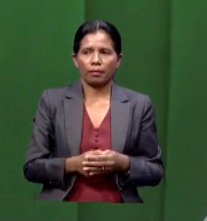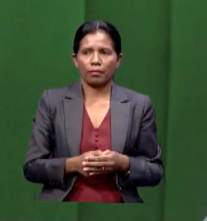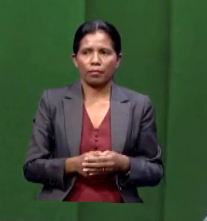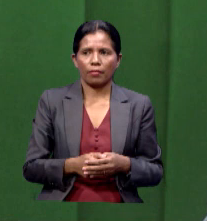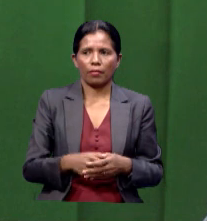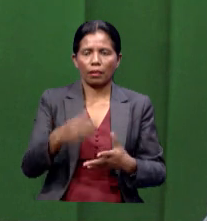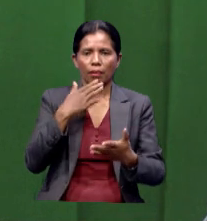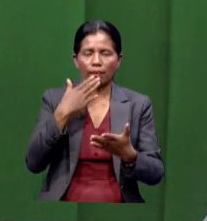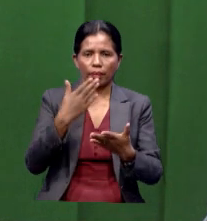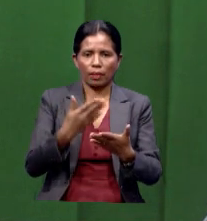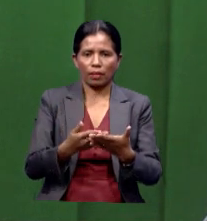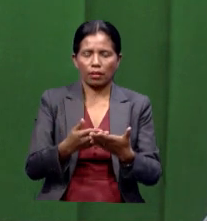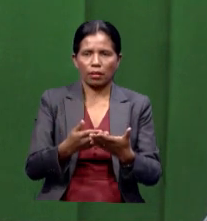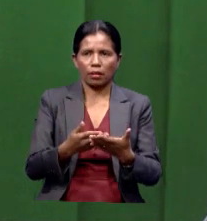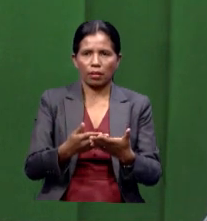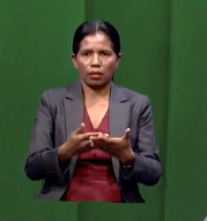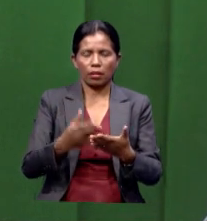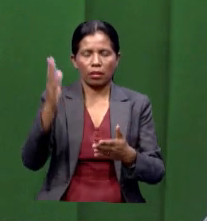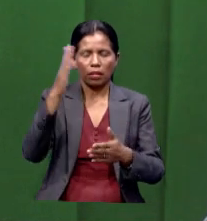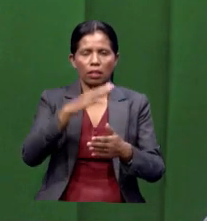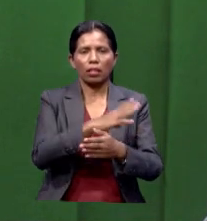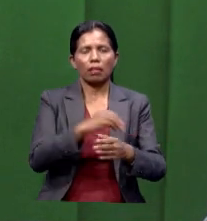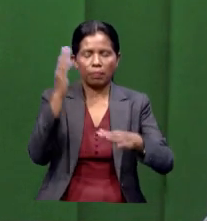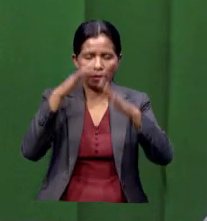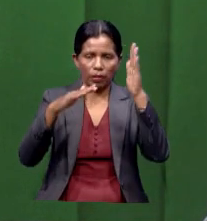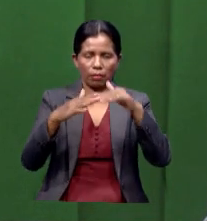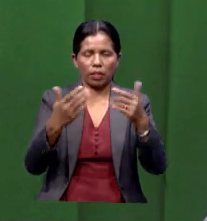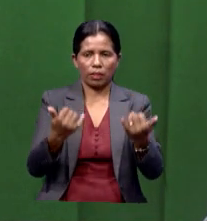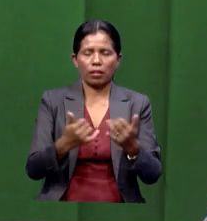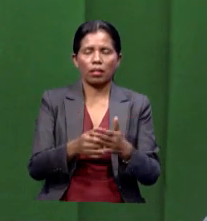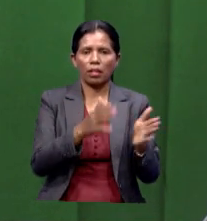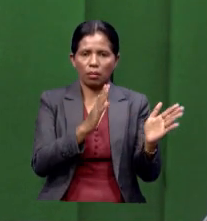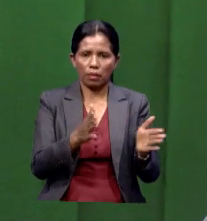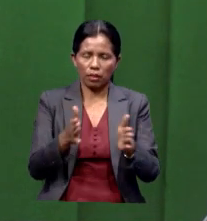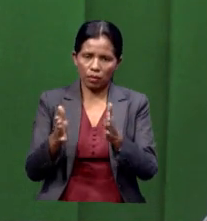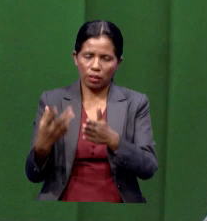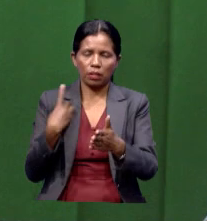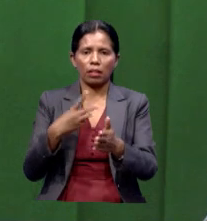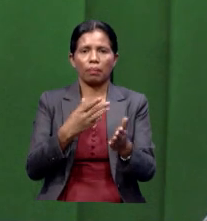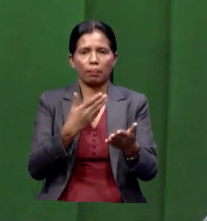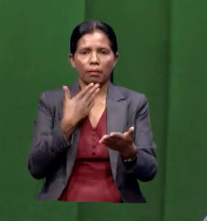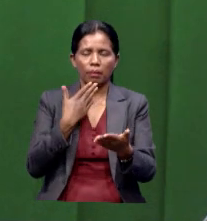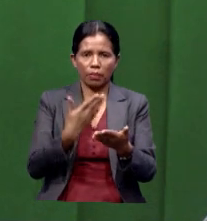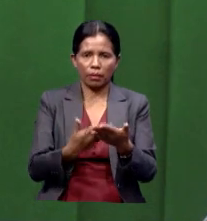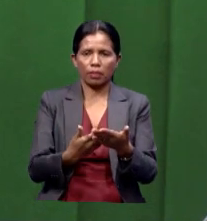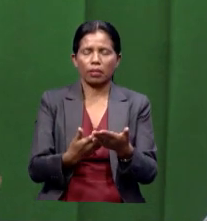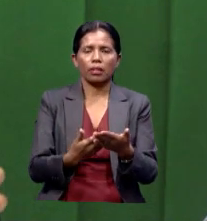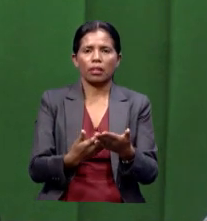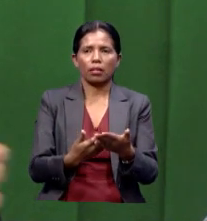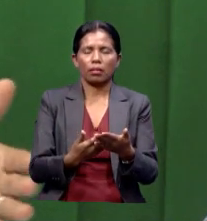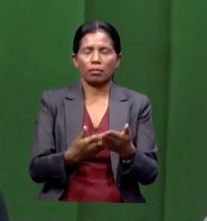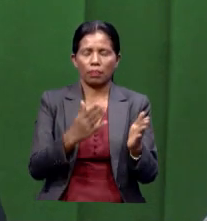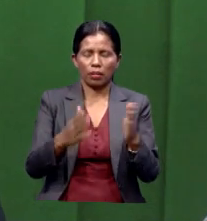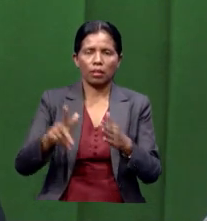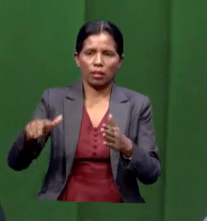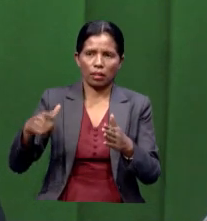solusaun diak ba acontecimento ida ne proses cer ne ne ita prepara hel setar di le oin o avan